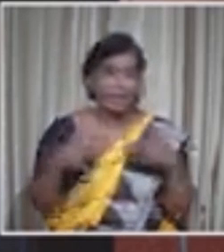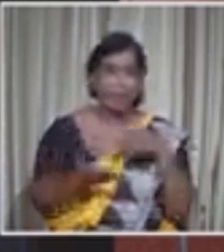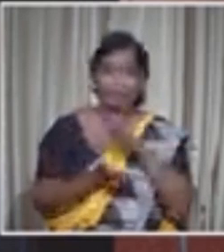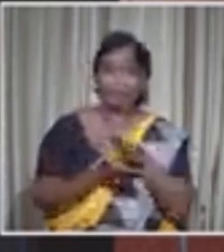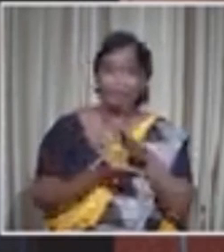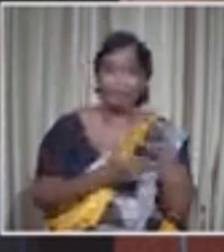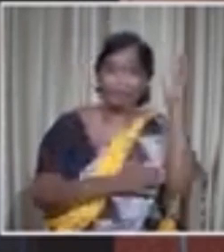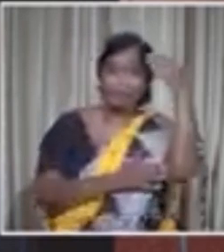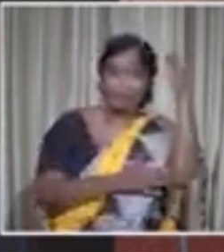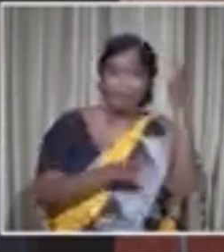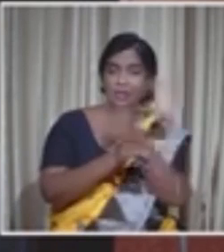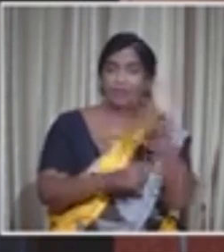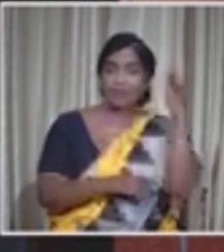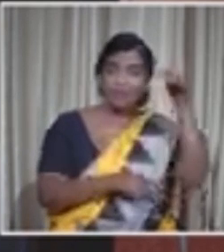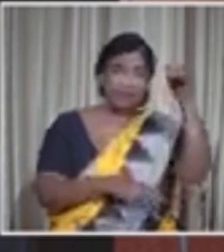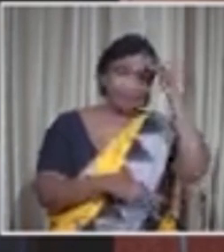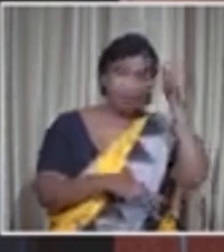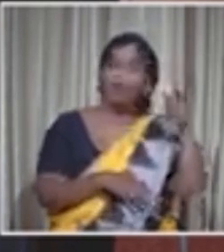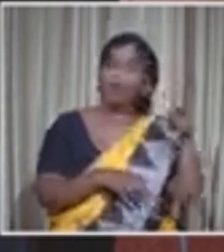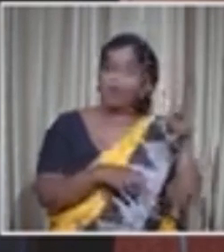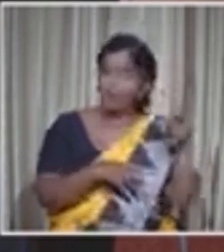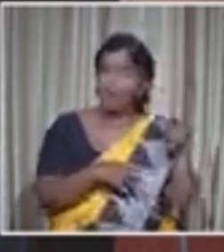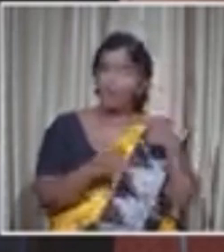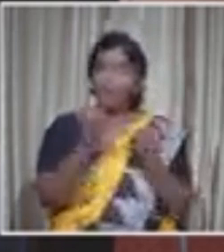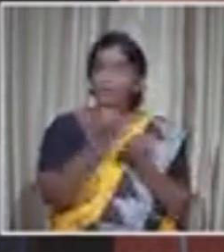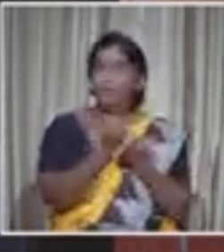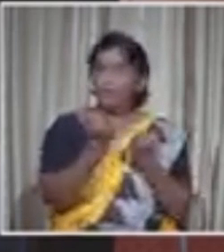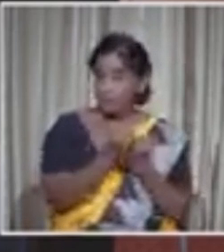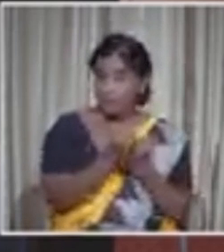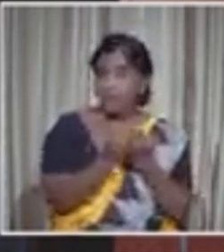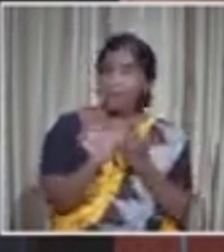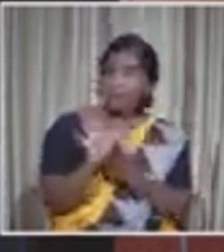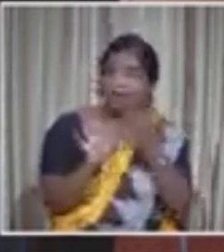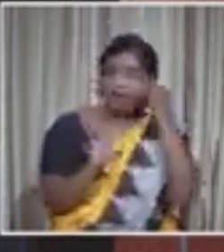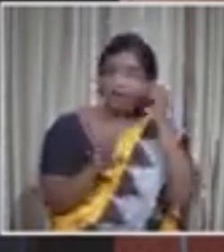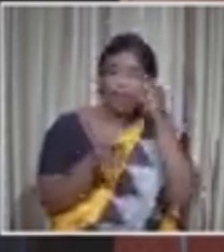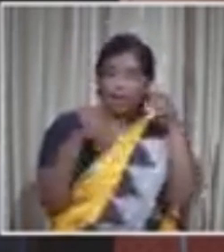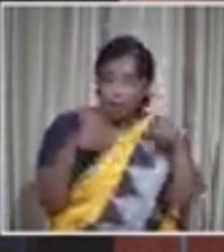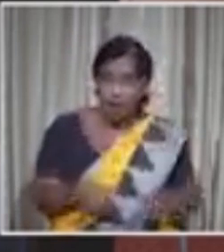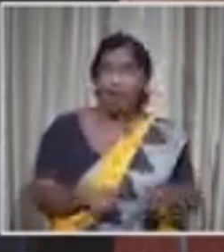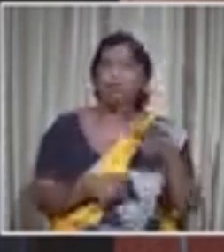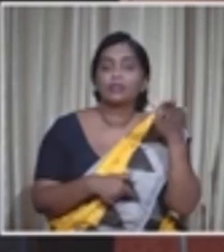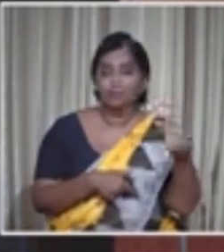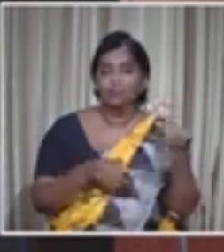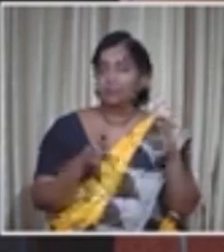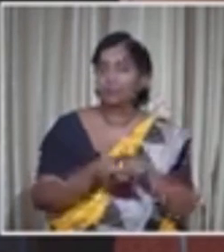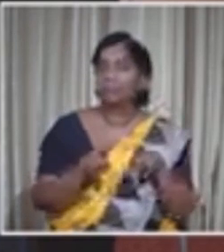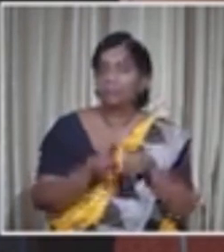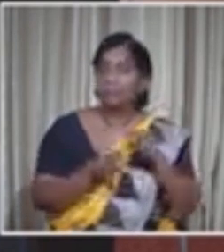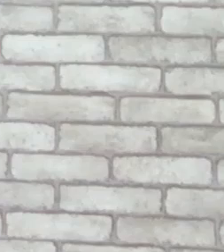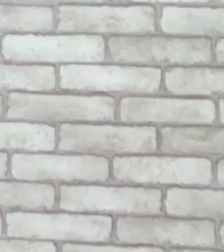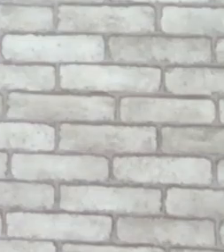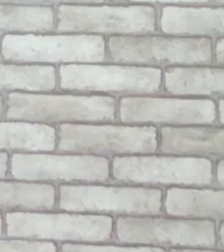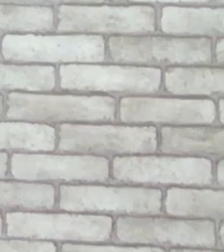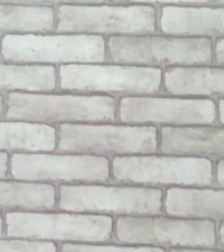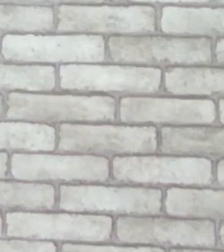எதிராக இன்று அதே சிங்க கொடிகளை சிங்கள இளைஞர்களும் யுவதிகளும் தூக்கி பிடித்து நீ வெளியிலே போ என்று சொல்லுகிற காலம்